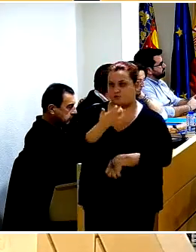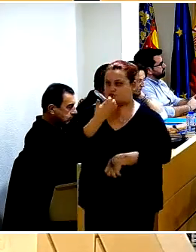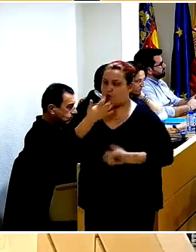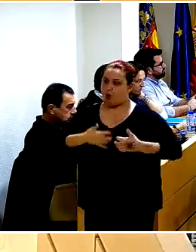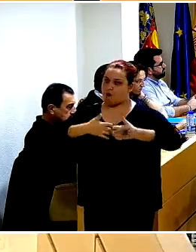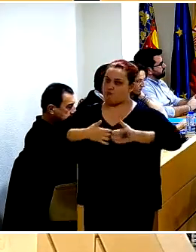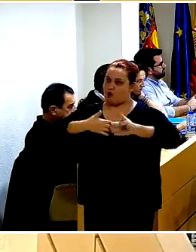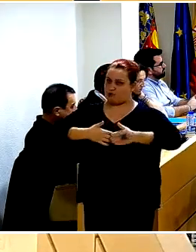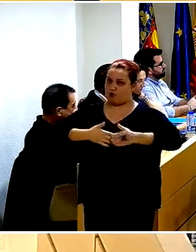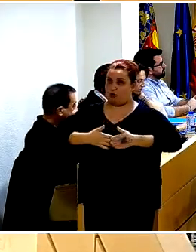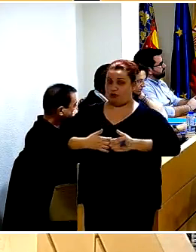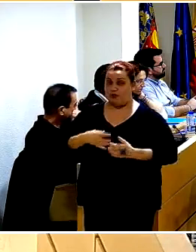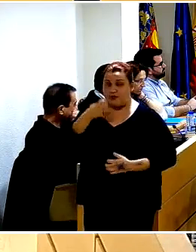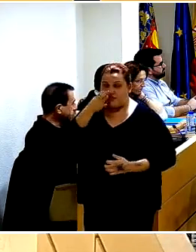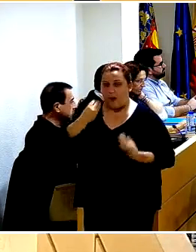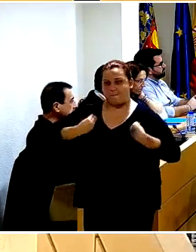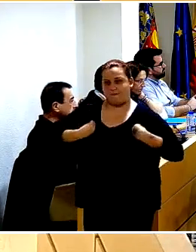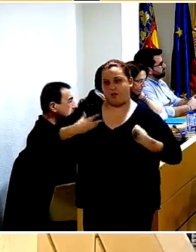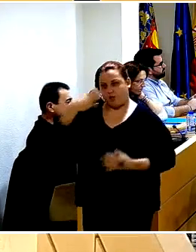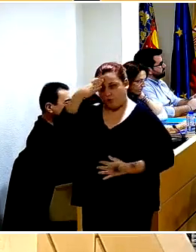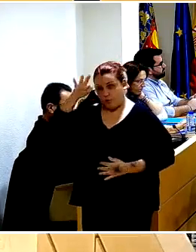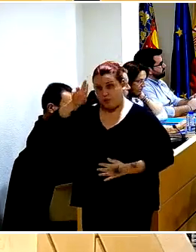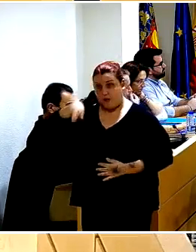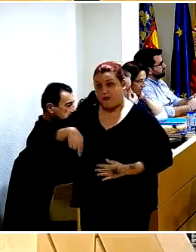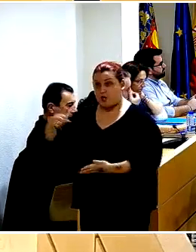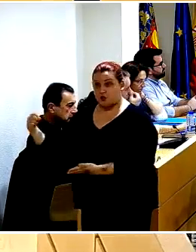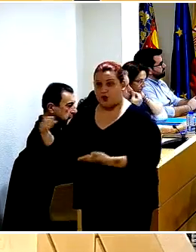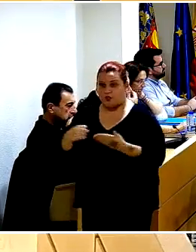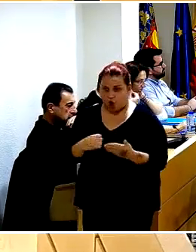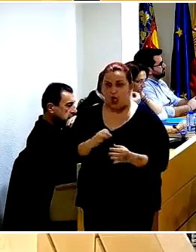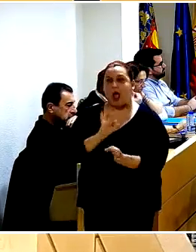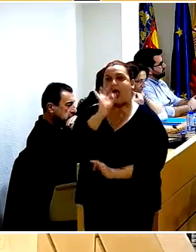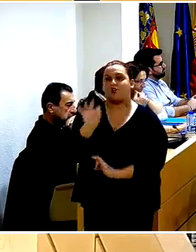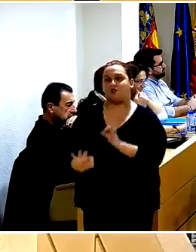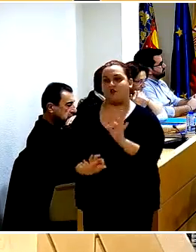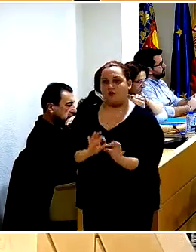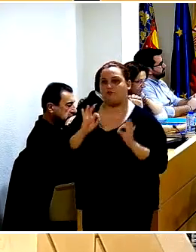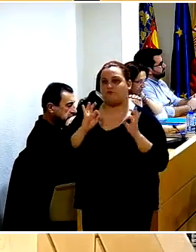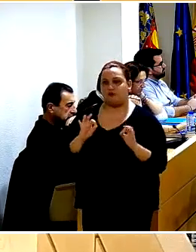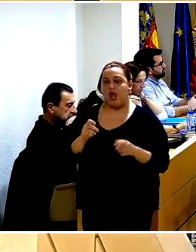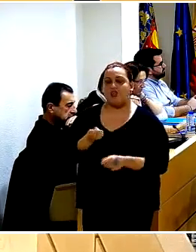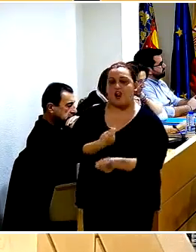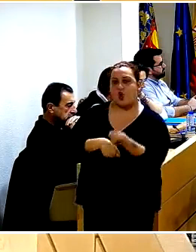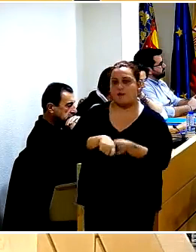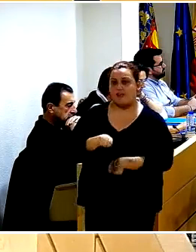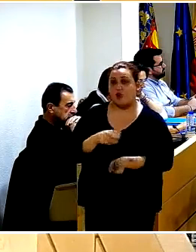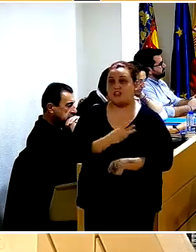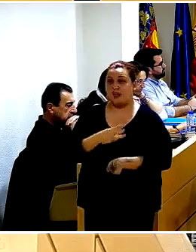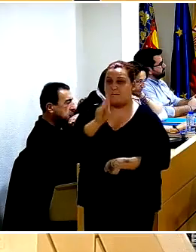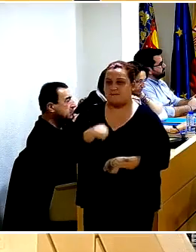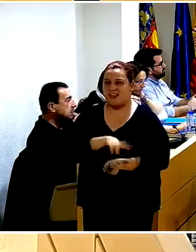de la vida del nostre poble, així que augmentem la subvenció a l'Associació de Comerç en 3.000 euros. I se creen tres noves